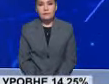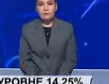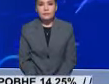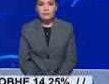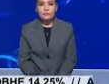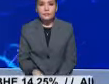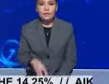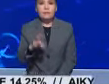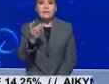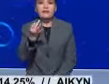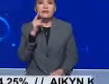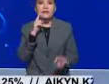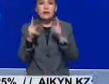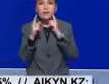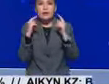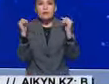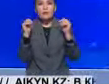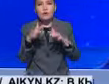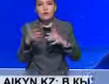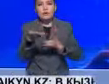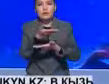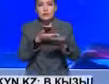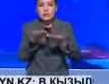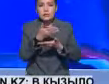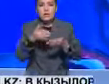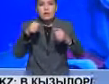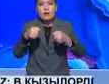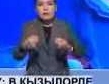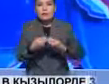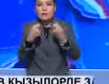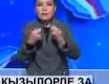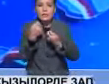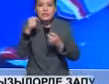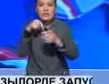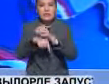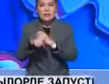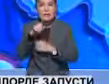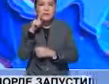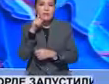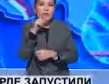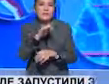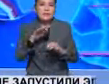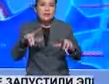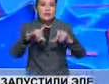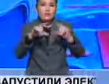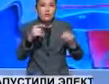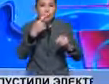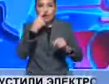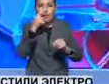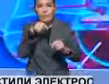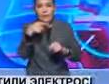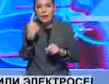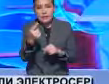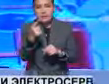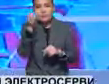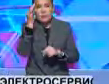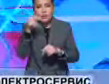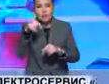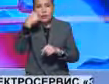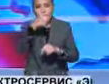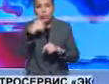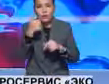Очередное межведомственное собрание по вопросам предотвращения правонарушений среди подростков прошло в столичной школе лицей номер 1. Напомню, с нынешнего